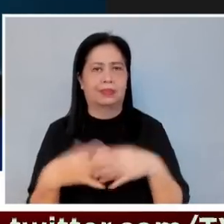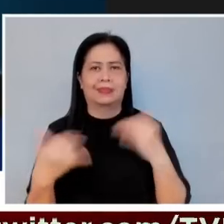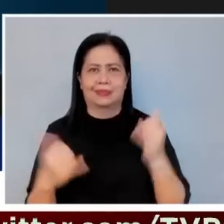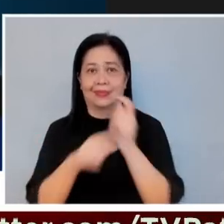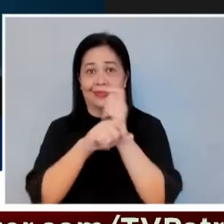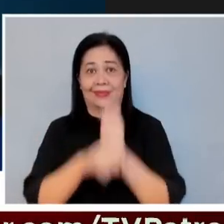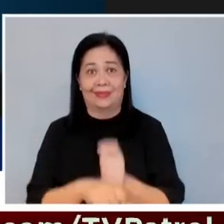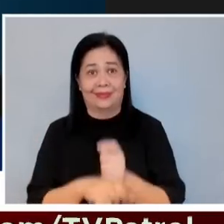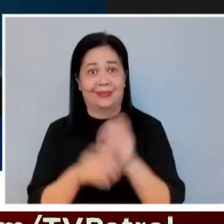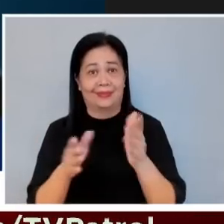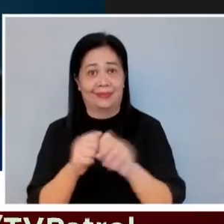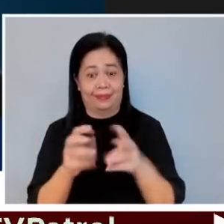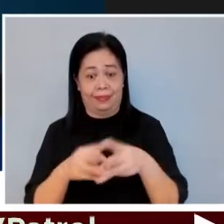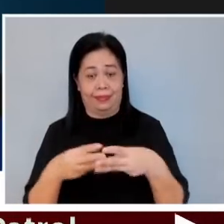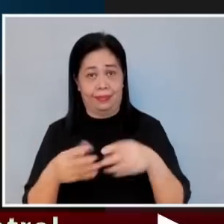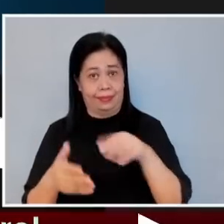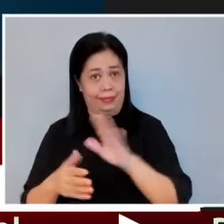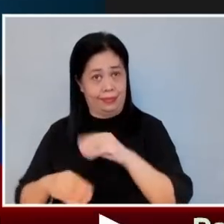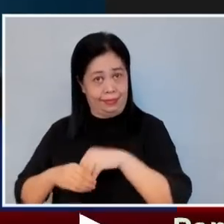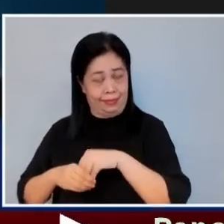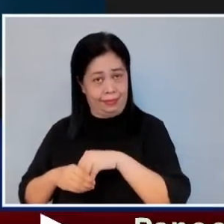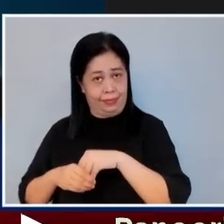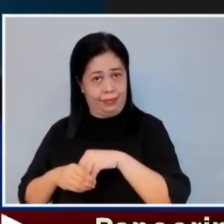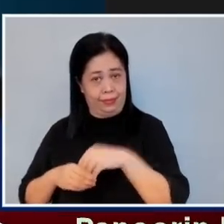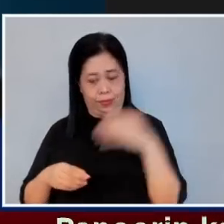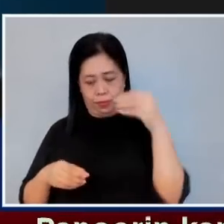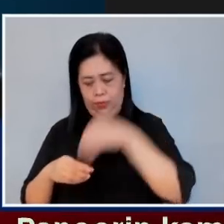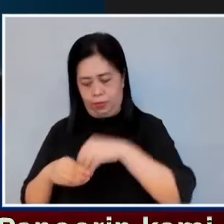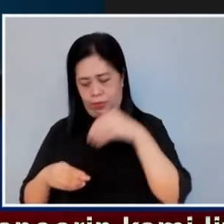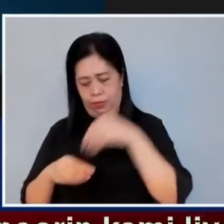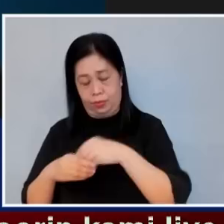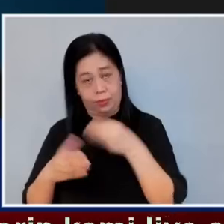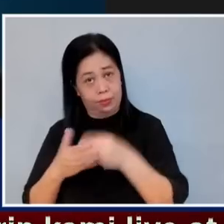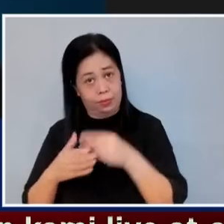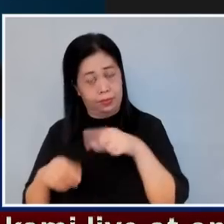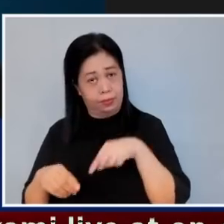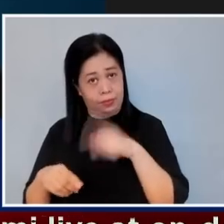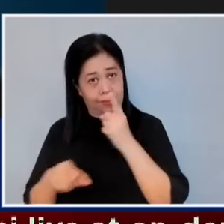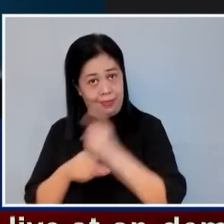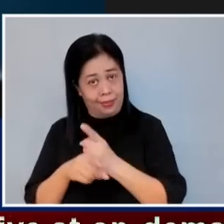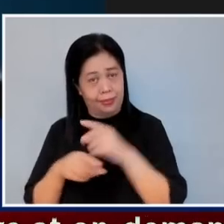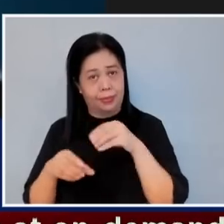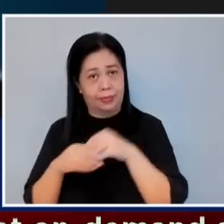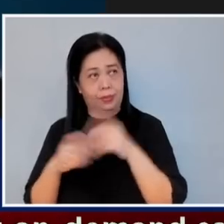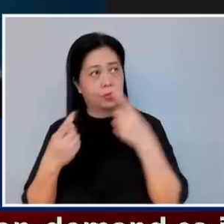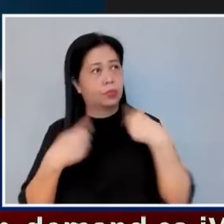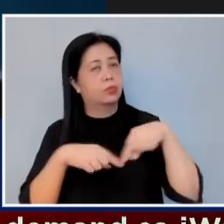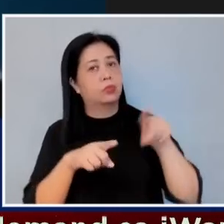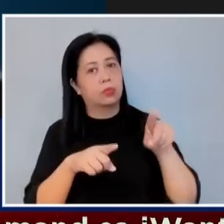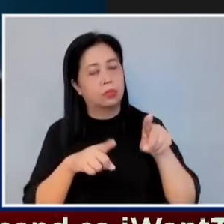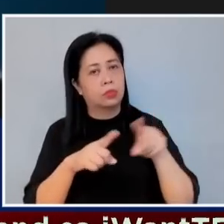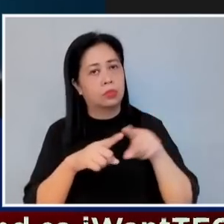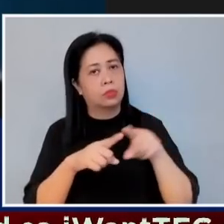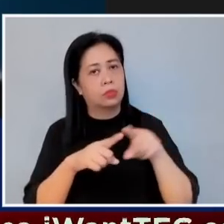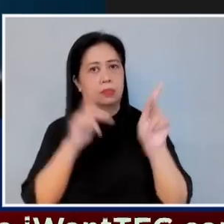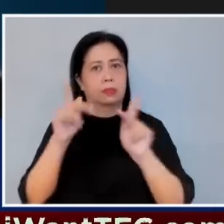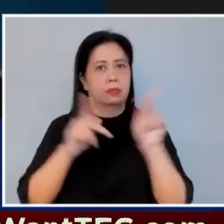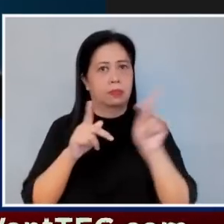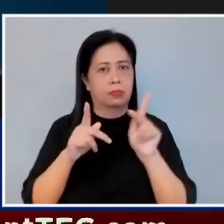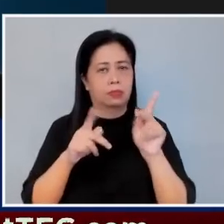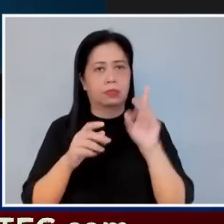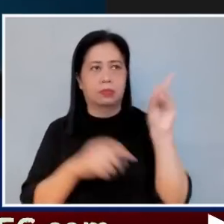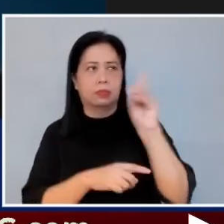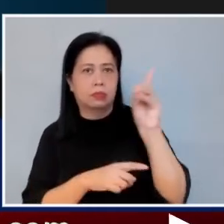Diba usually sa wallet natin, naglalagay tayo ng pera. Pero pag pumunta ka sa matataong lugar o sa